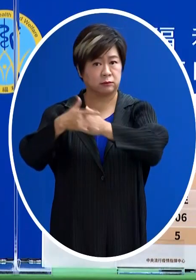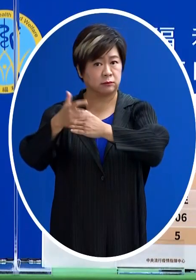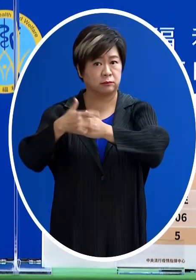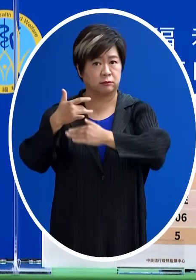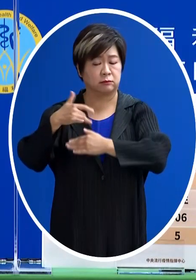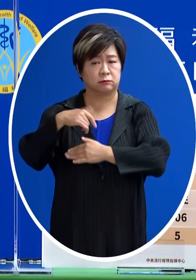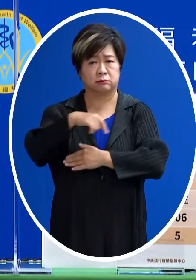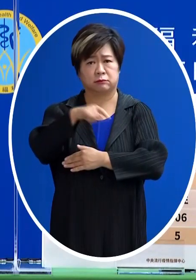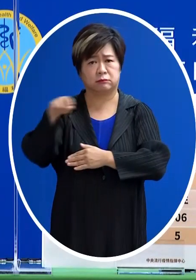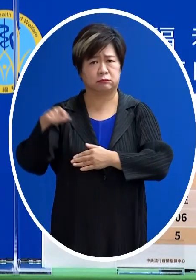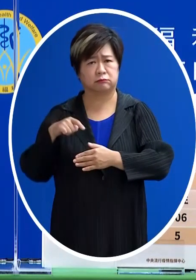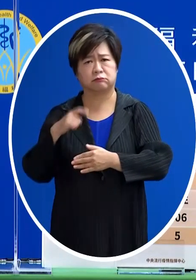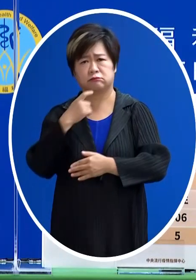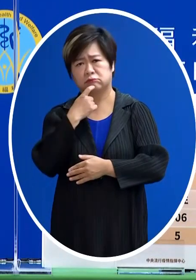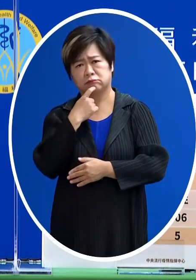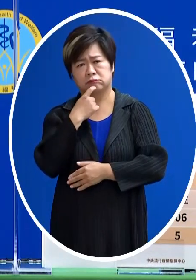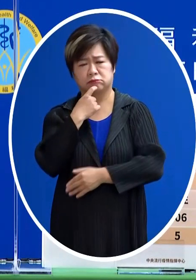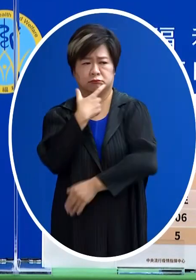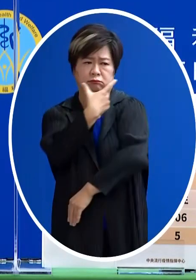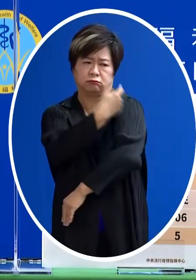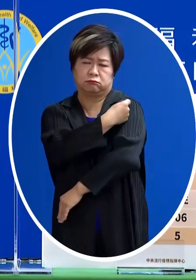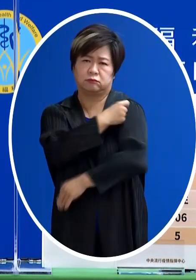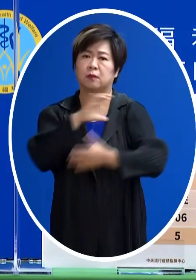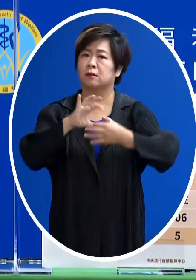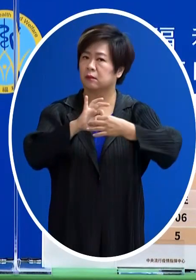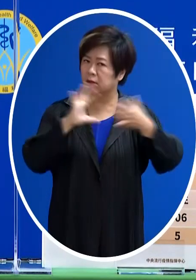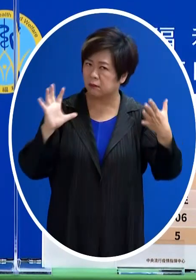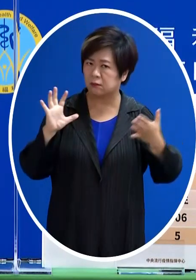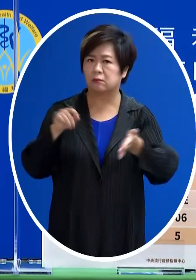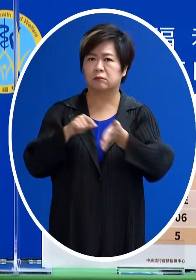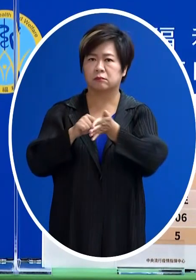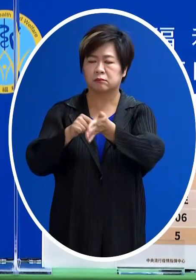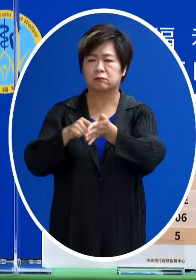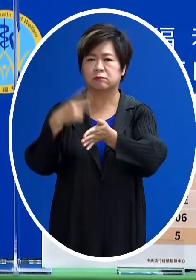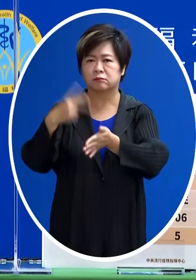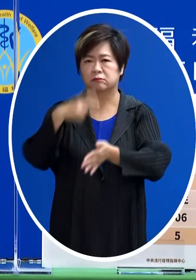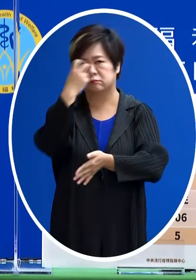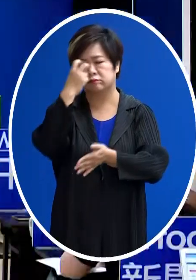家属认为是跟疫苗不相关，那也没有申请 VICP 以上。